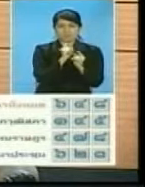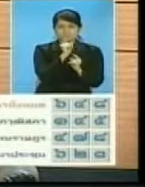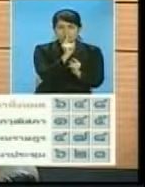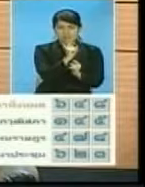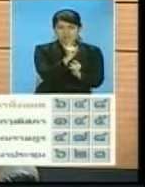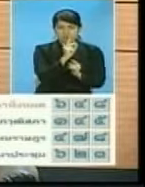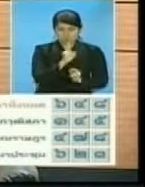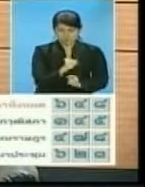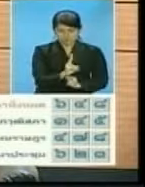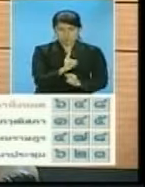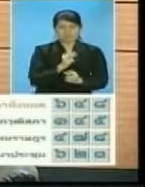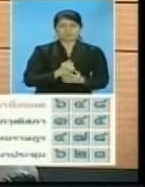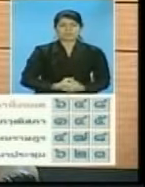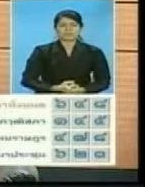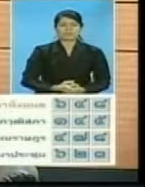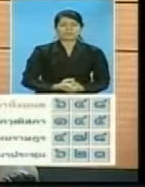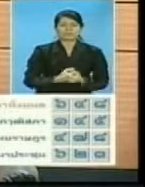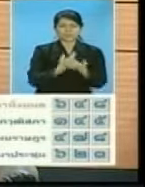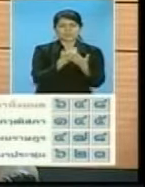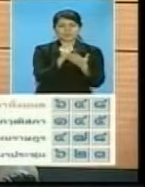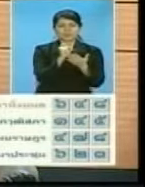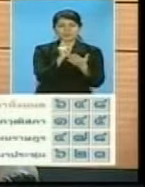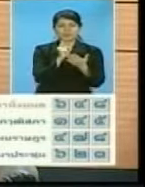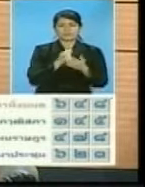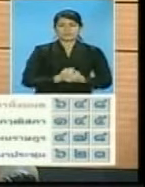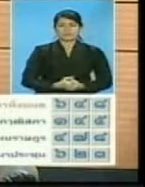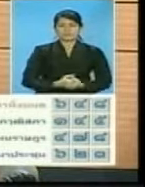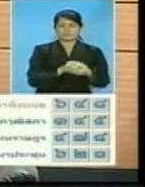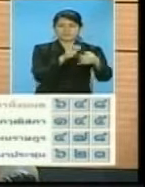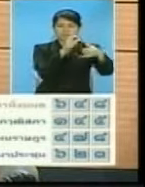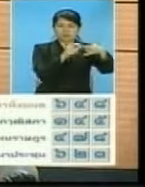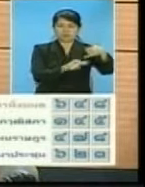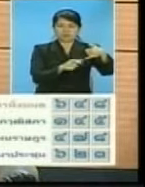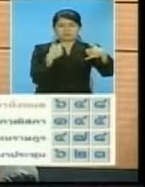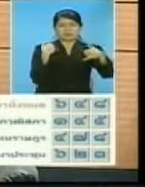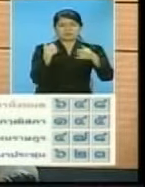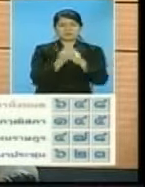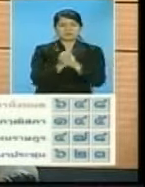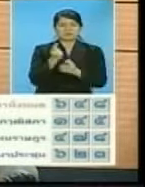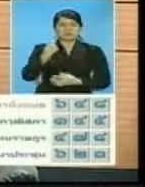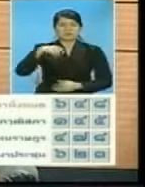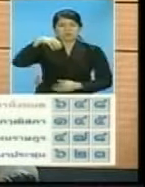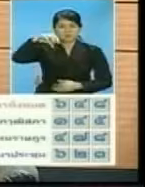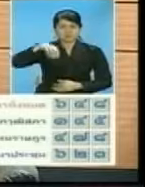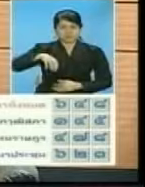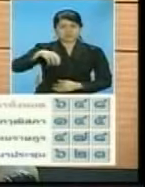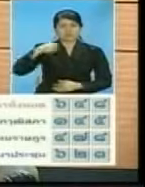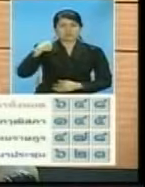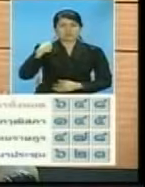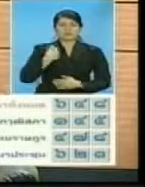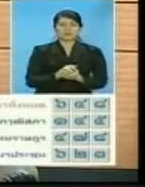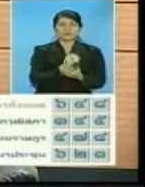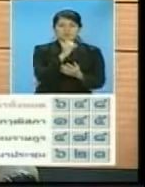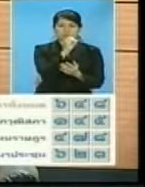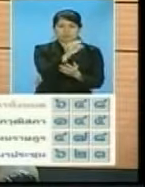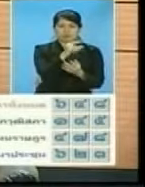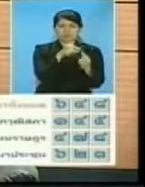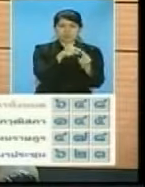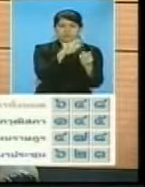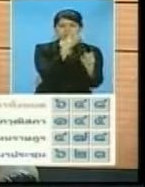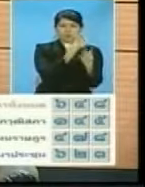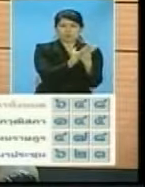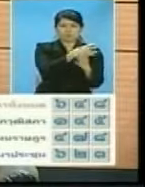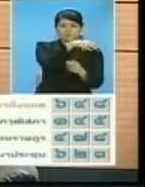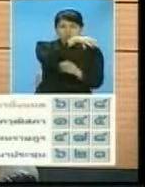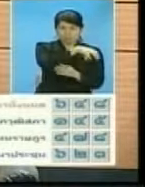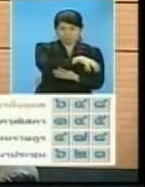วงเล็บ1วงเล็บ2นะครับแล้วก็บุคคลซึ่งถูกศาลพิพากษาจำคุกบุคคลที่พ้น